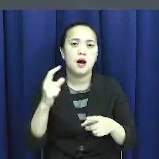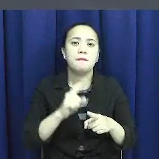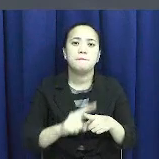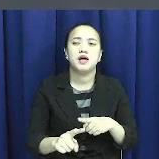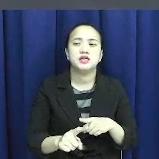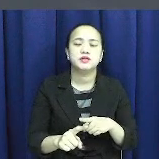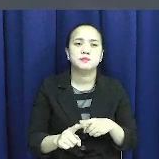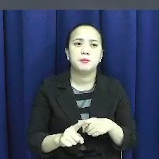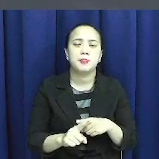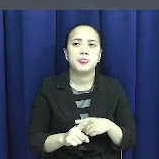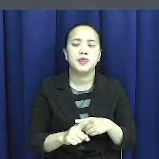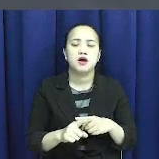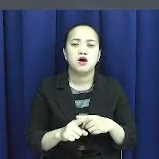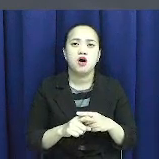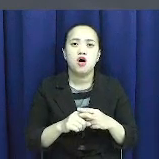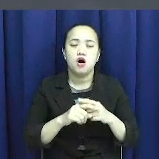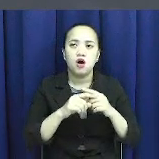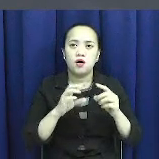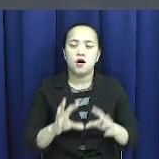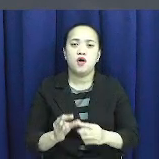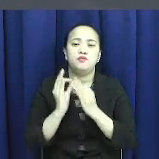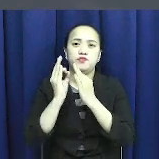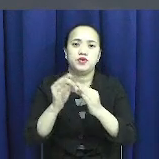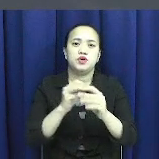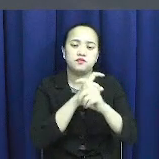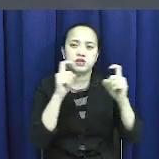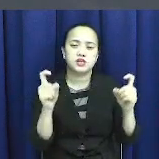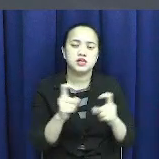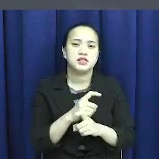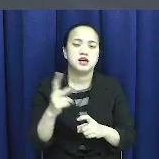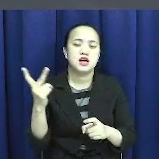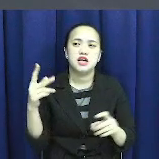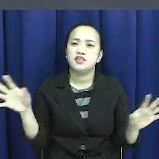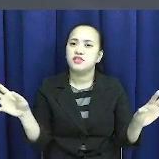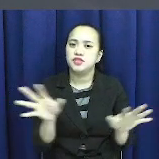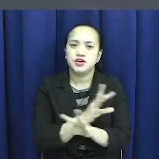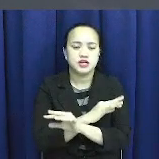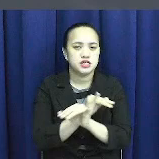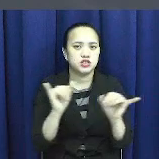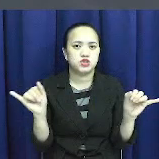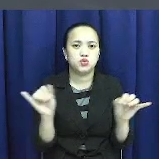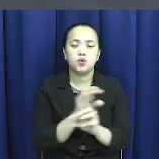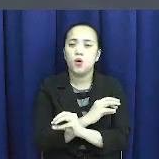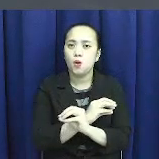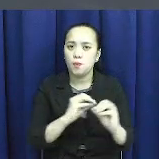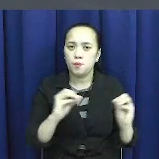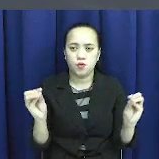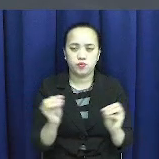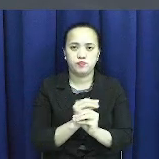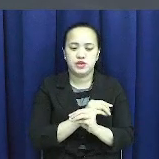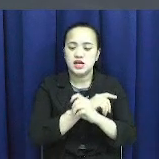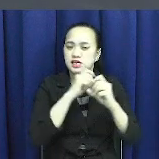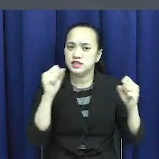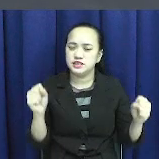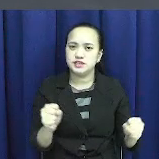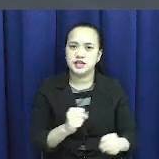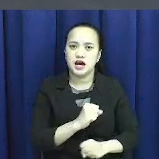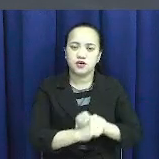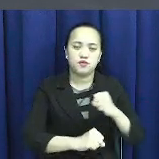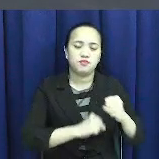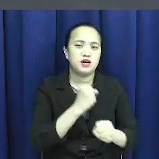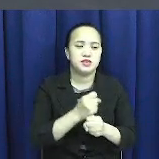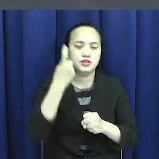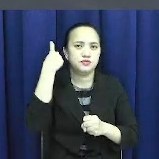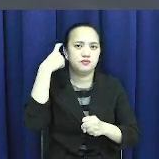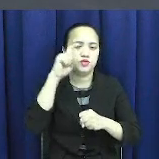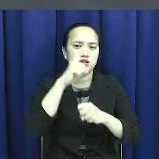sin ay tapos na. There is no more sacrifice for sin. Tapos na yung pagsasacrifice for sin.